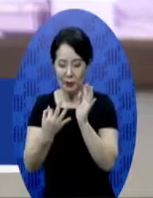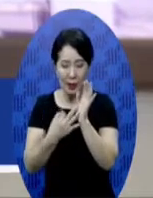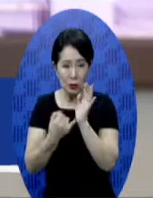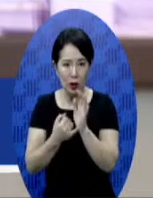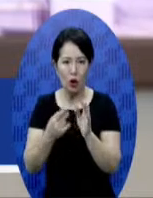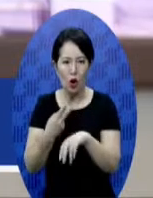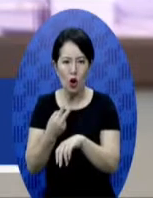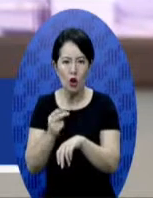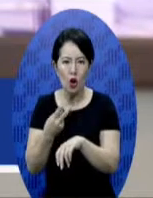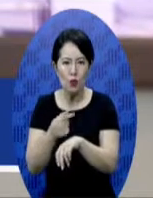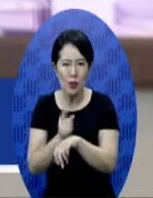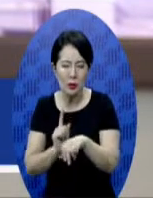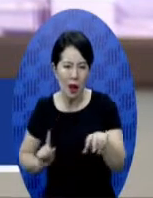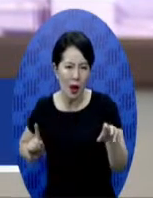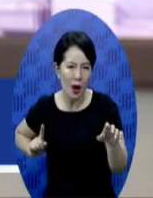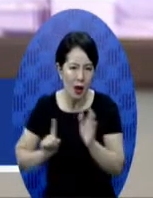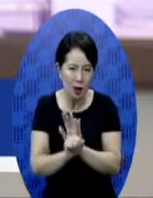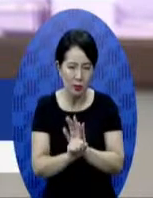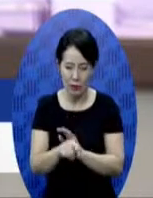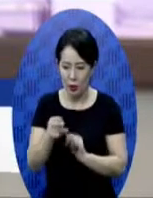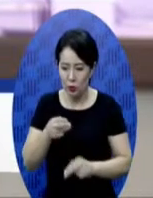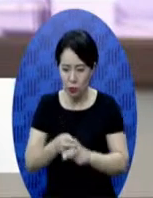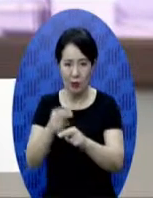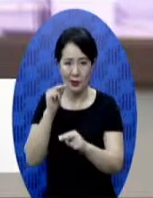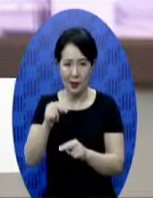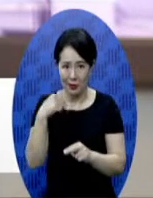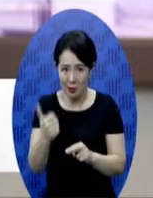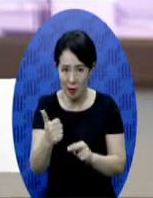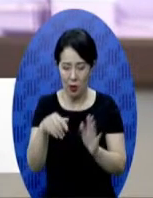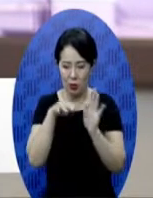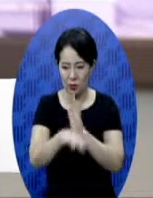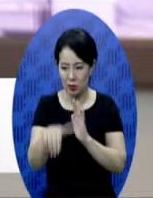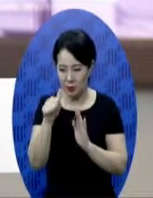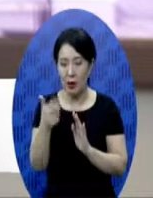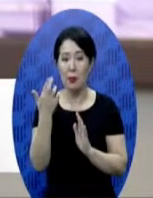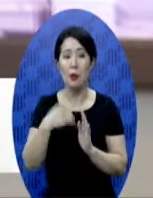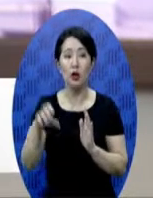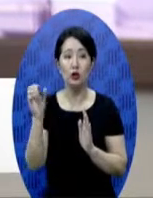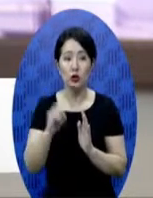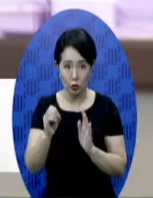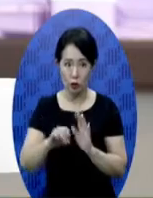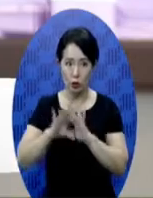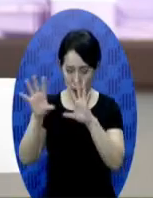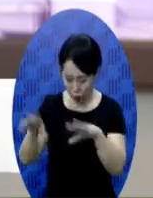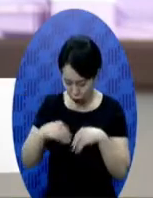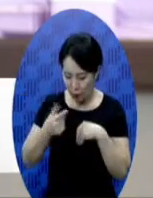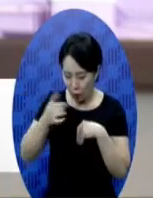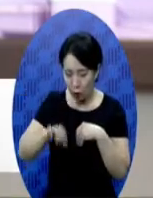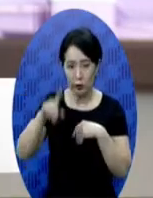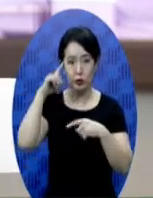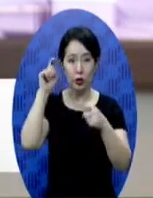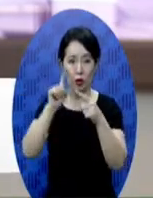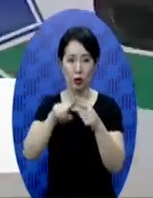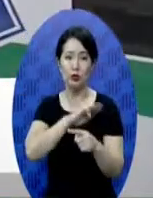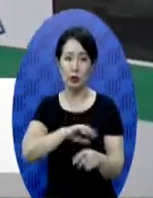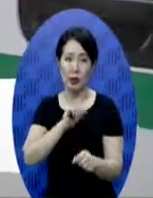Очиж байгаа газар дээрх тусламж нь чанартай, тэгээ бүрдэмжтэй байх ёстой. Энийг л бид нэр одоо зорилгоо болгон